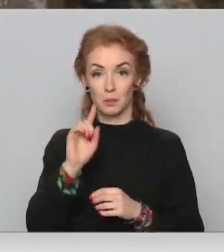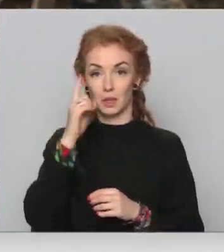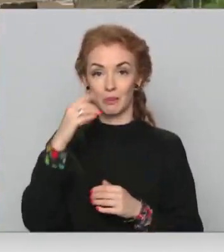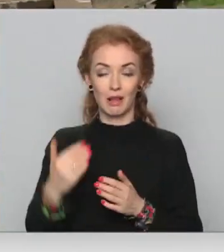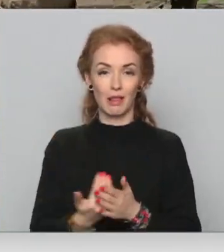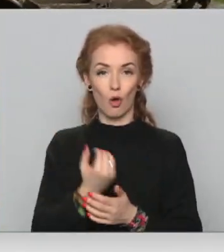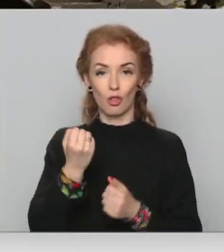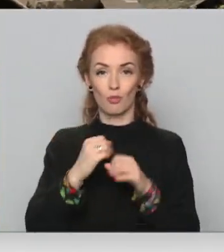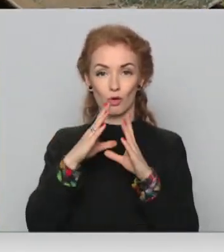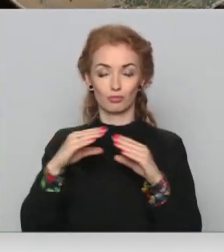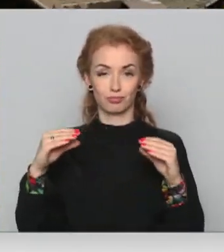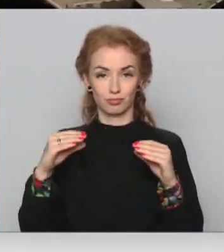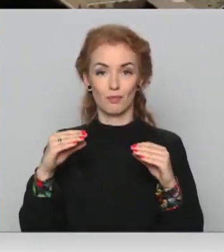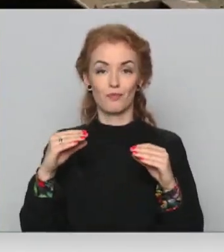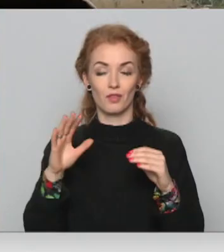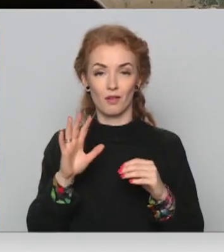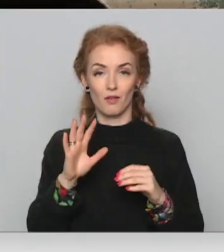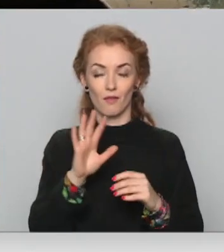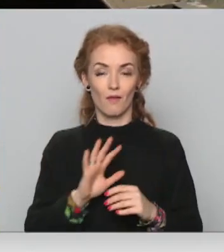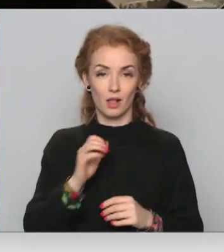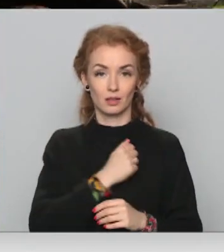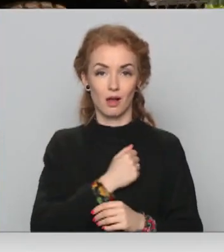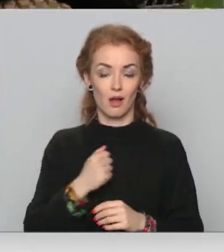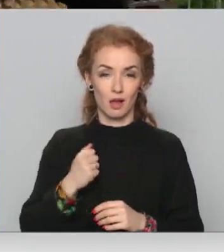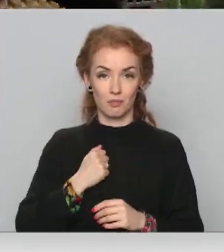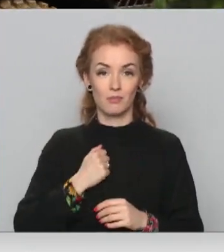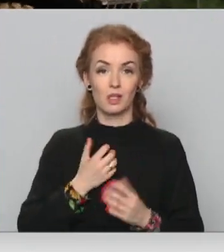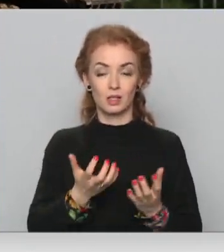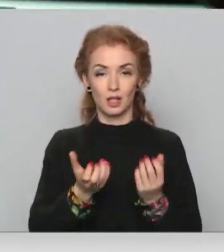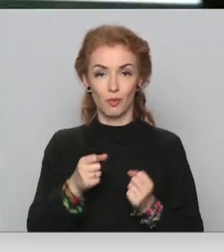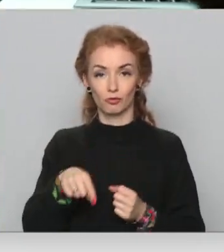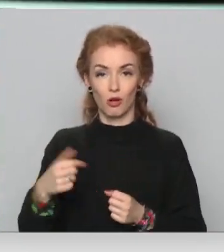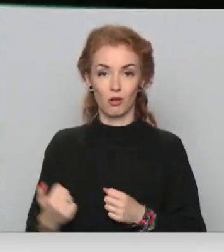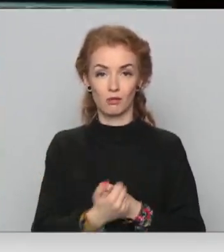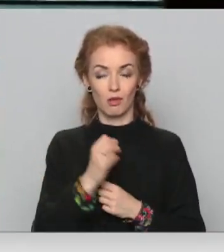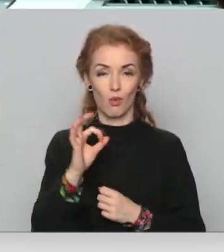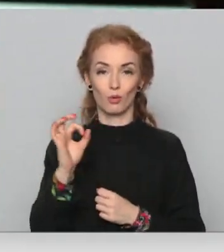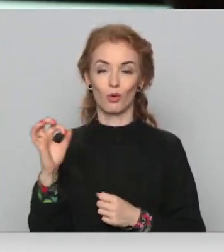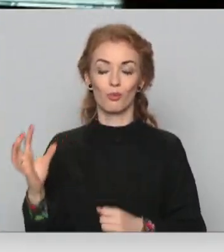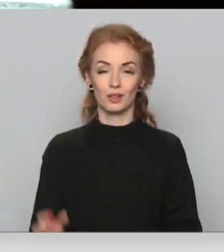jaunās Patrija bruņu mašīnas Nacionālo bruņoto spēku rīcībā nonāks jau šā gada oktobrī.